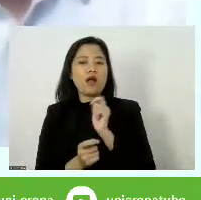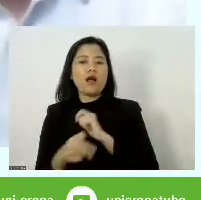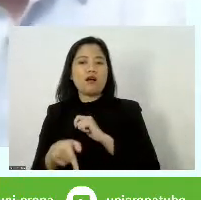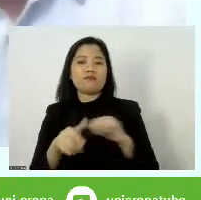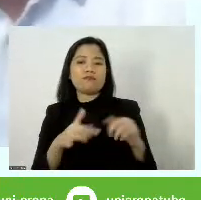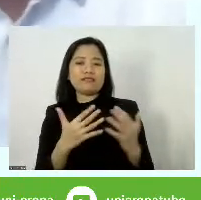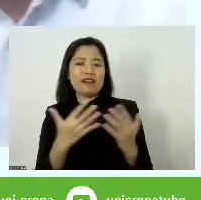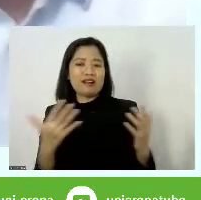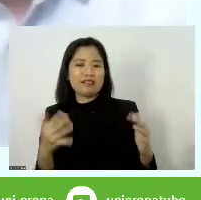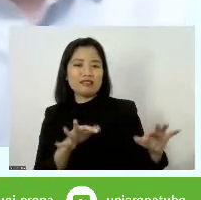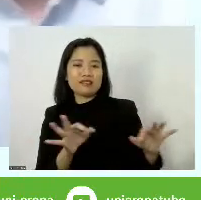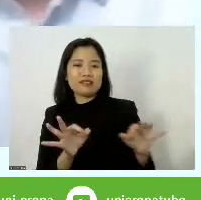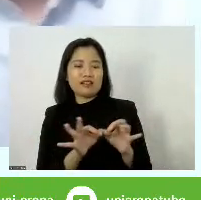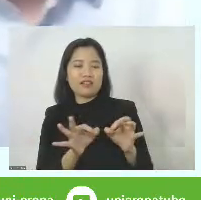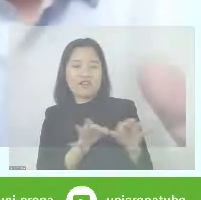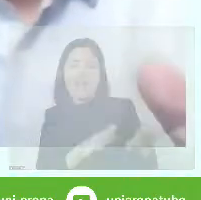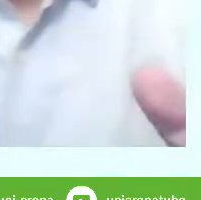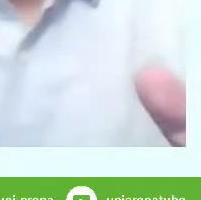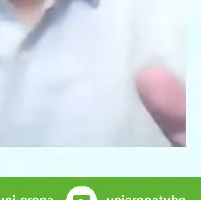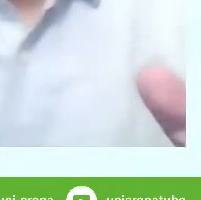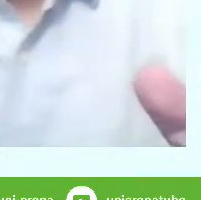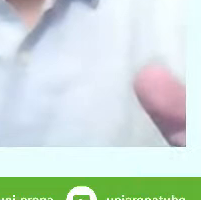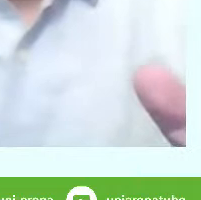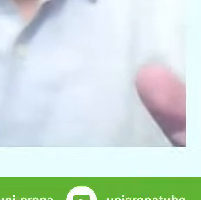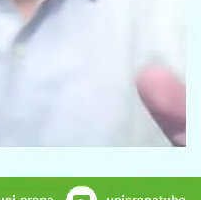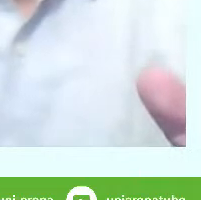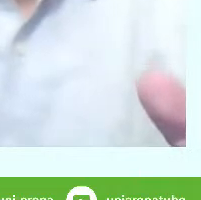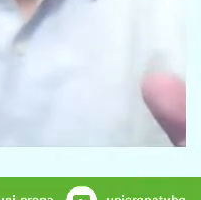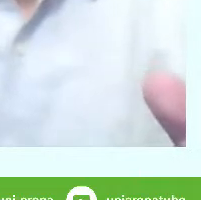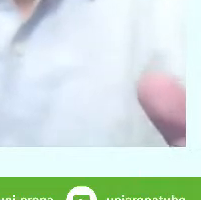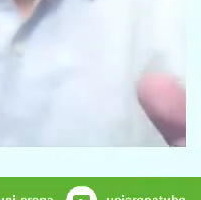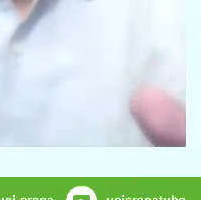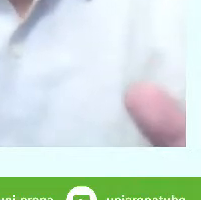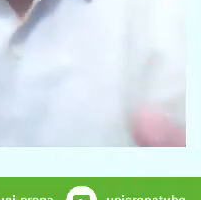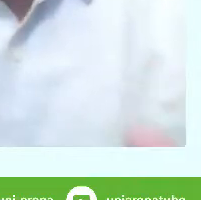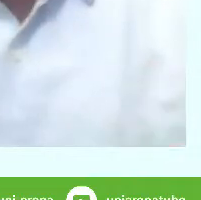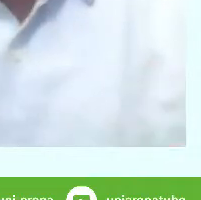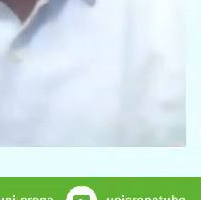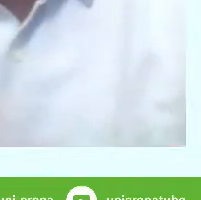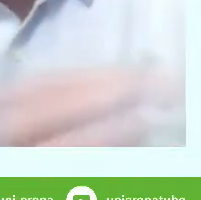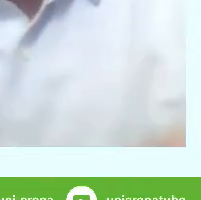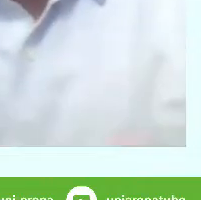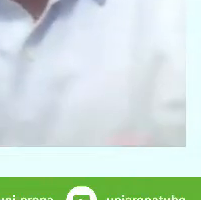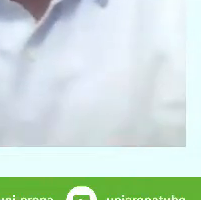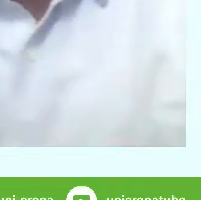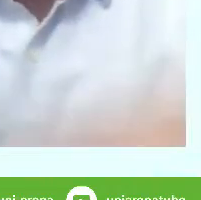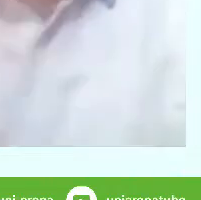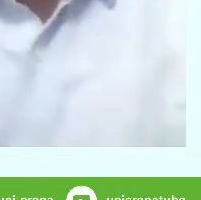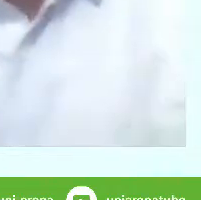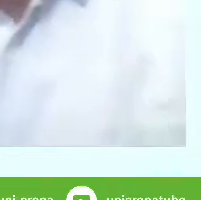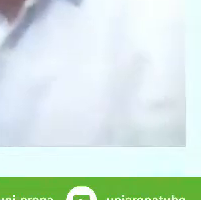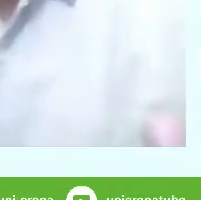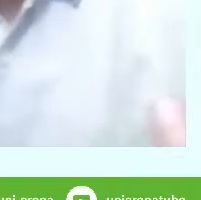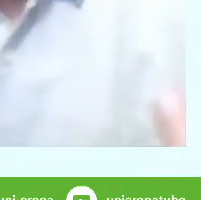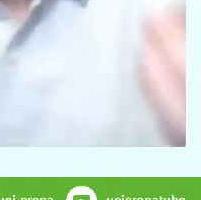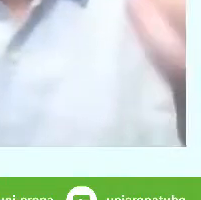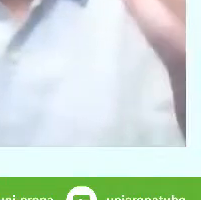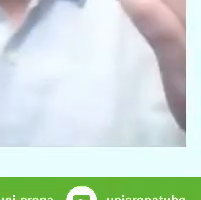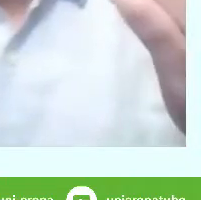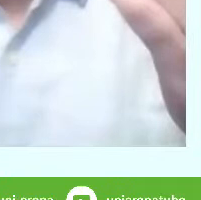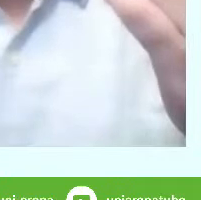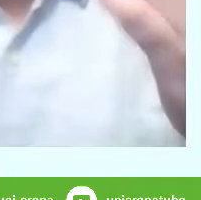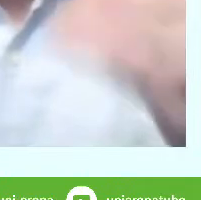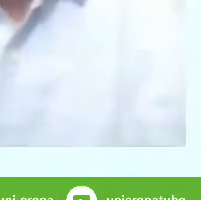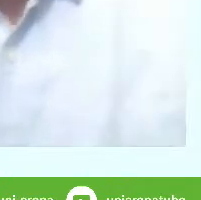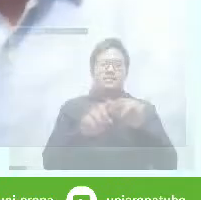ya Dan ini Yang Yang eh Yang menjadi tangan besar sebetulnya tadi Nah disitu mengenai sampah